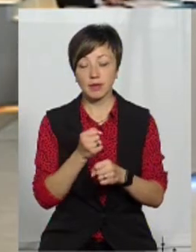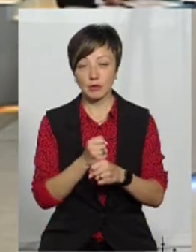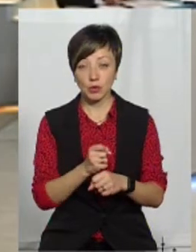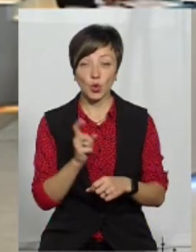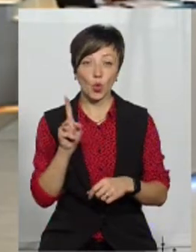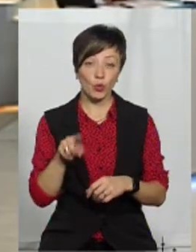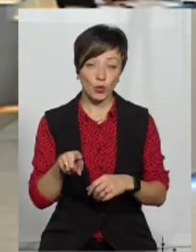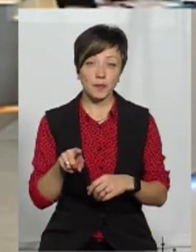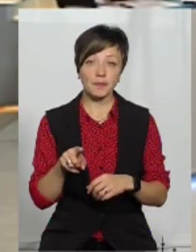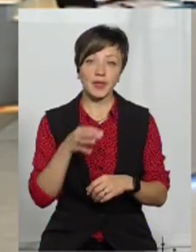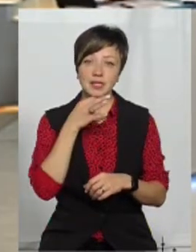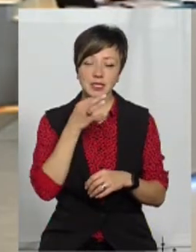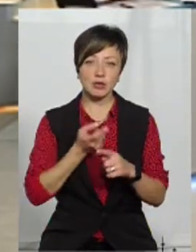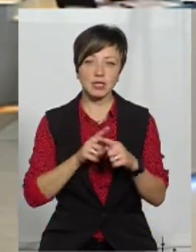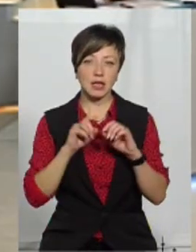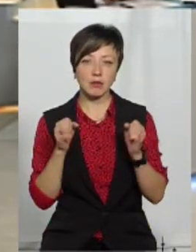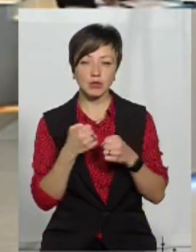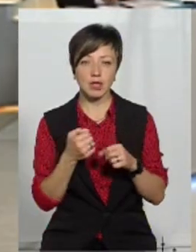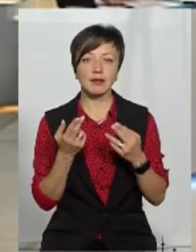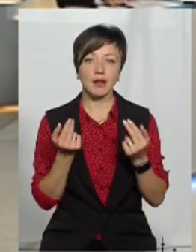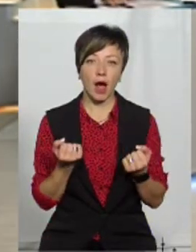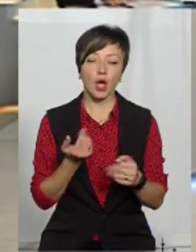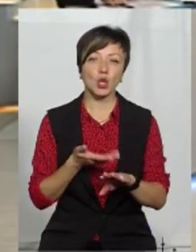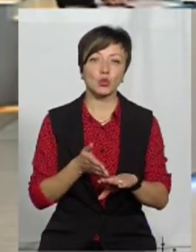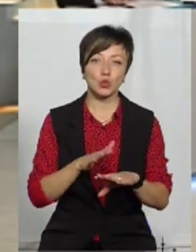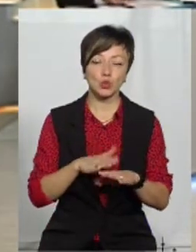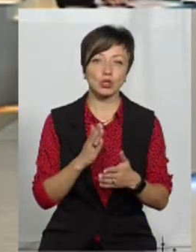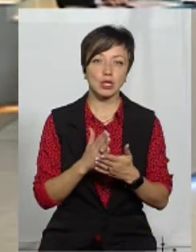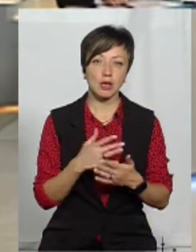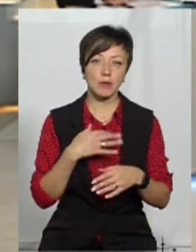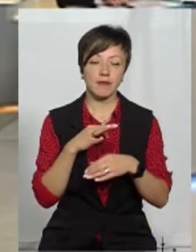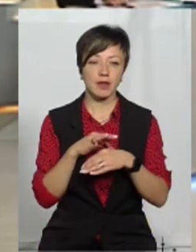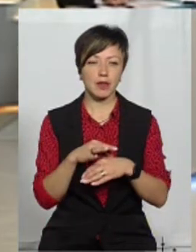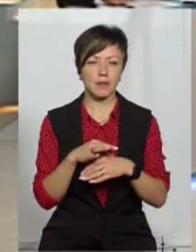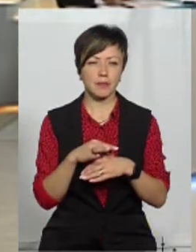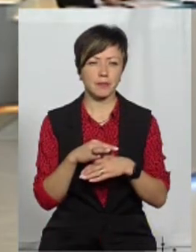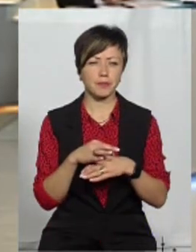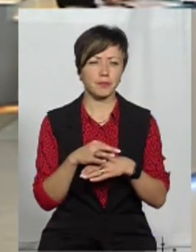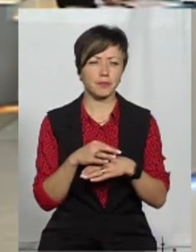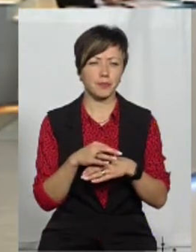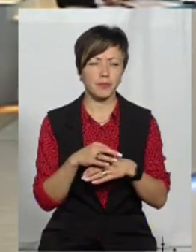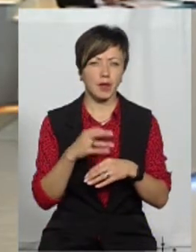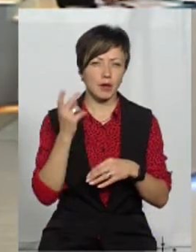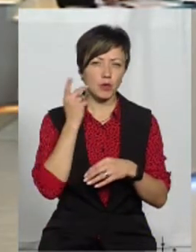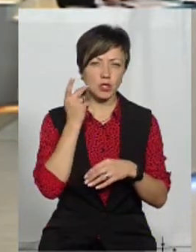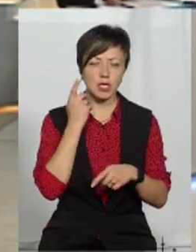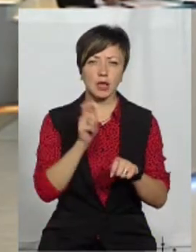Тому сказати, що це неможливо, так труднощі є. Ми ведемо постійний моніторинг цього